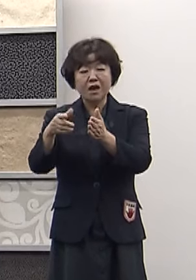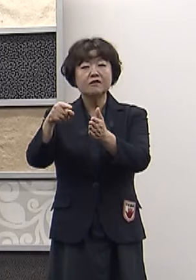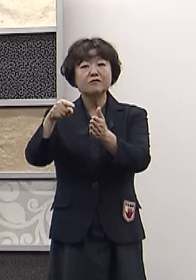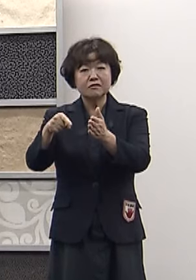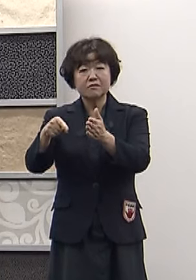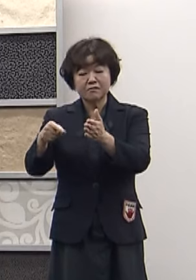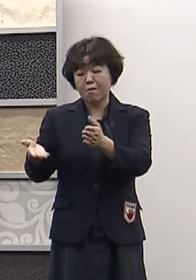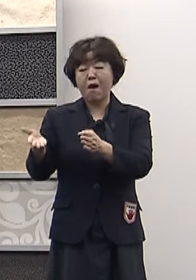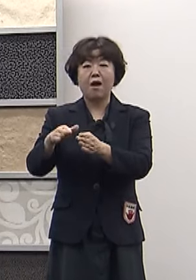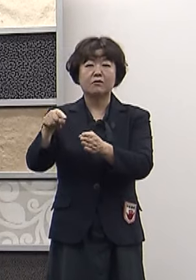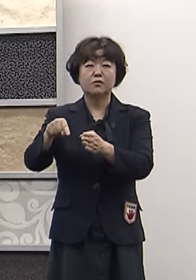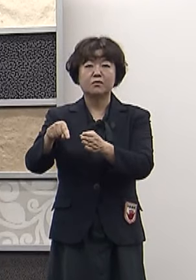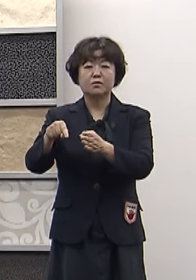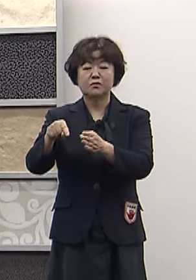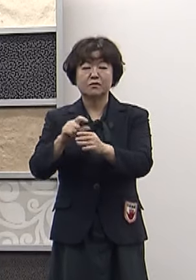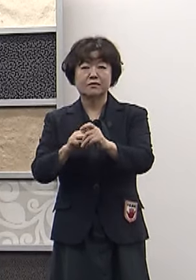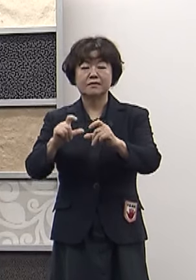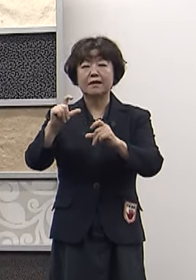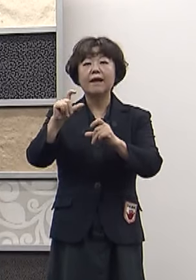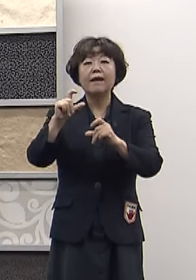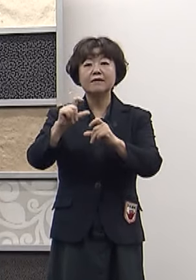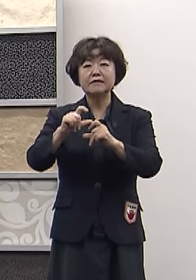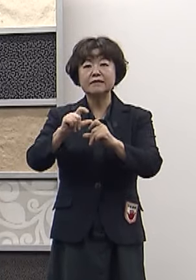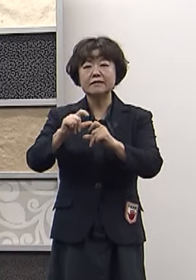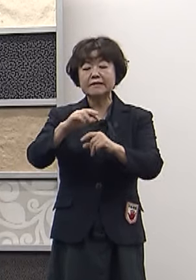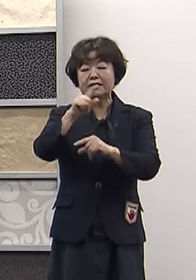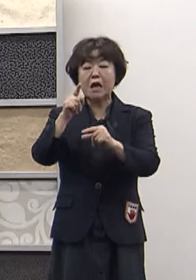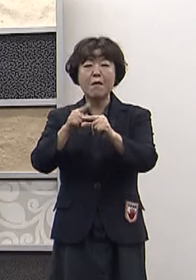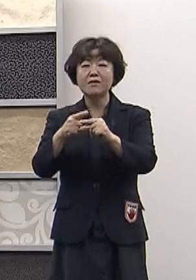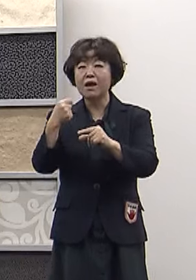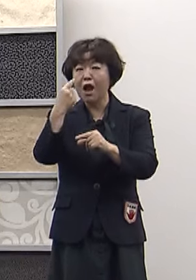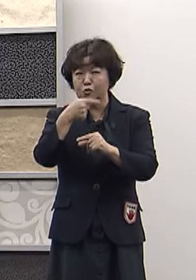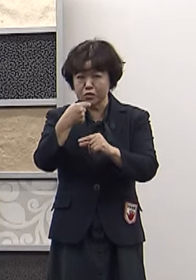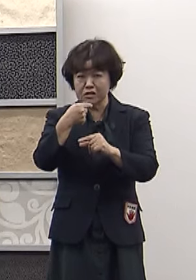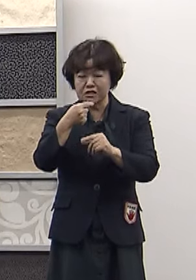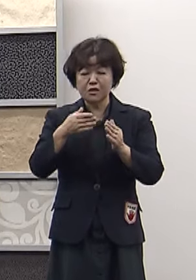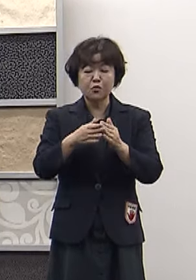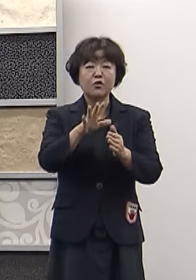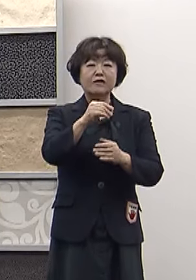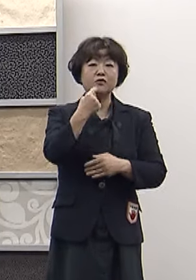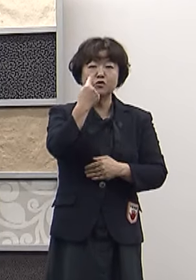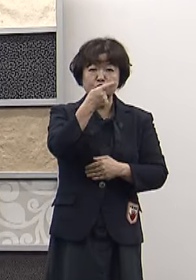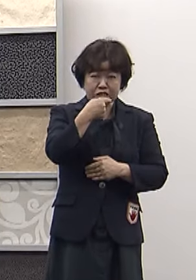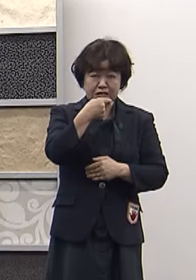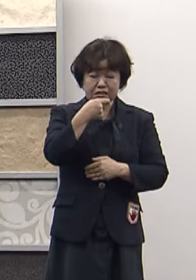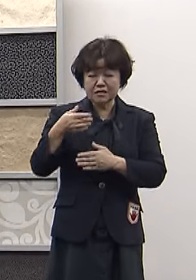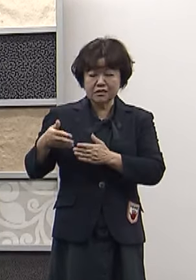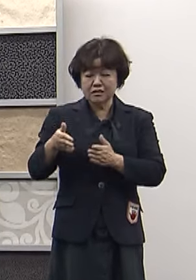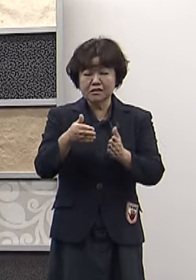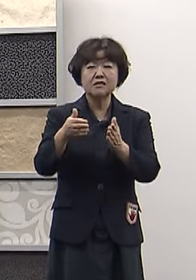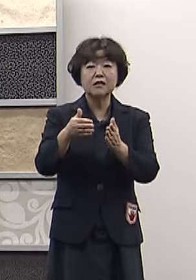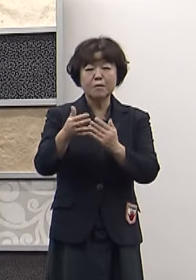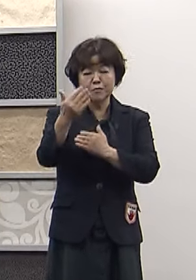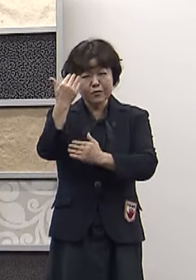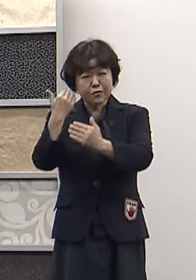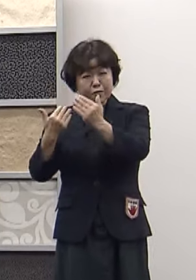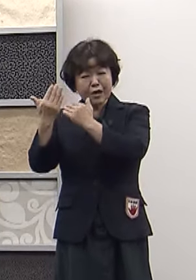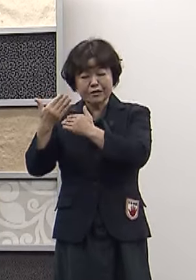上しておりますが、これに加えまして、山中口登山道、船津口登山道など、西の登山道